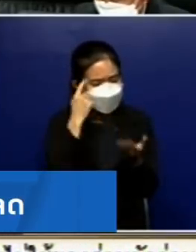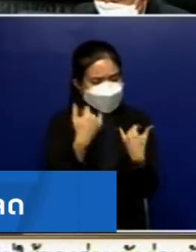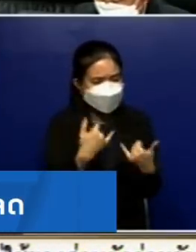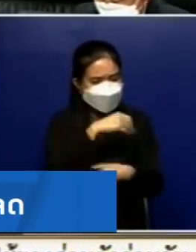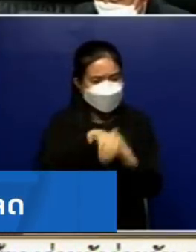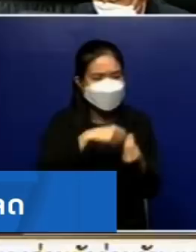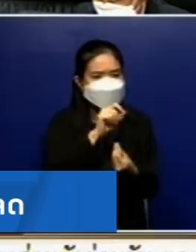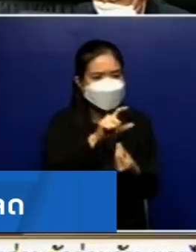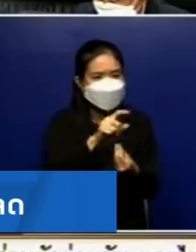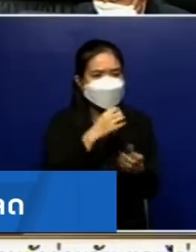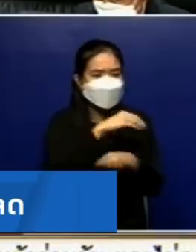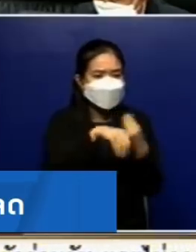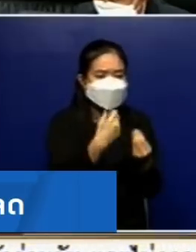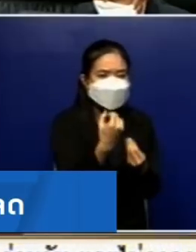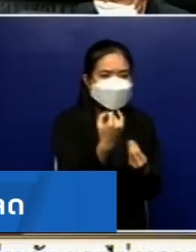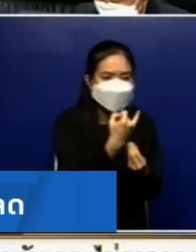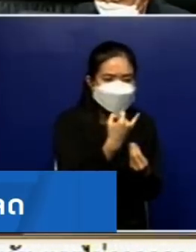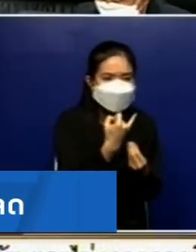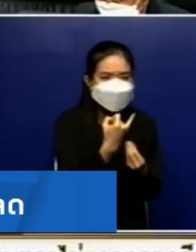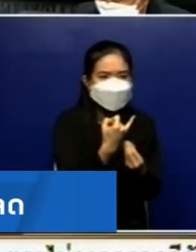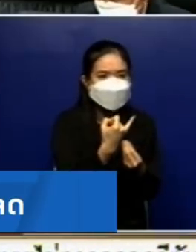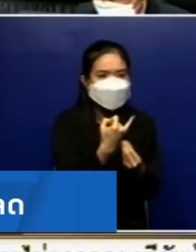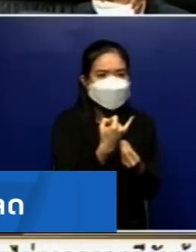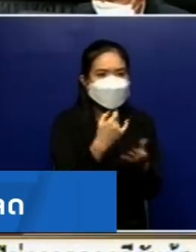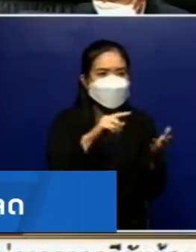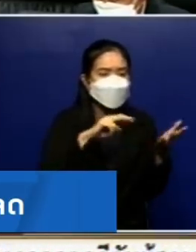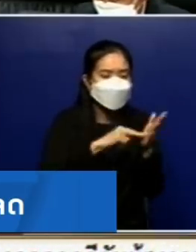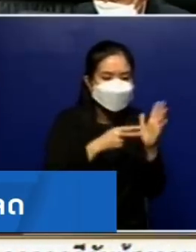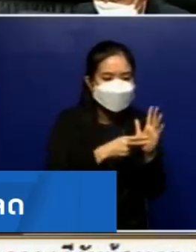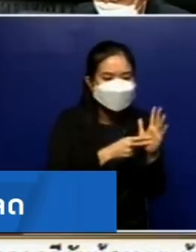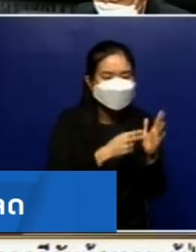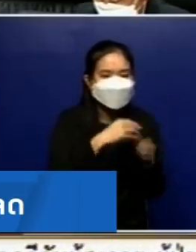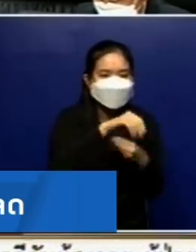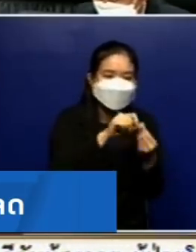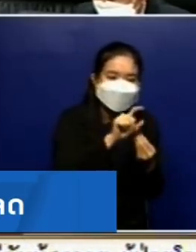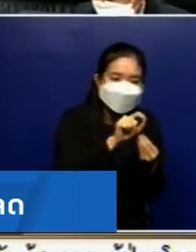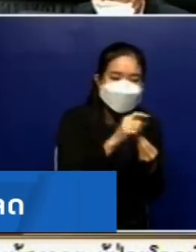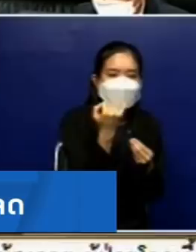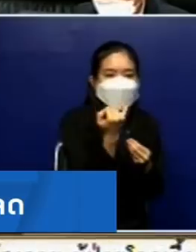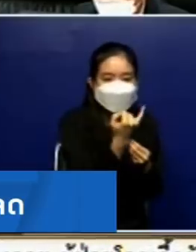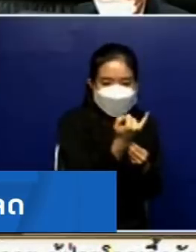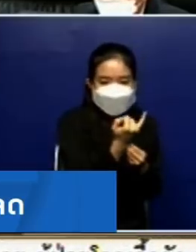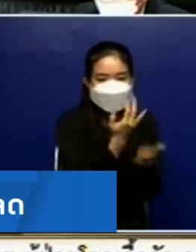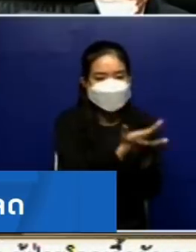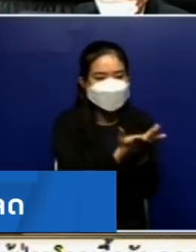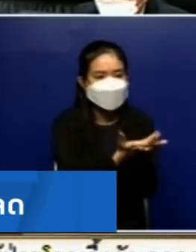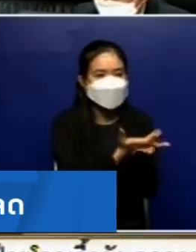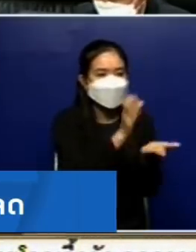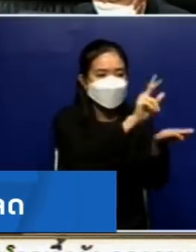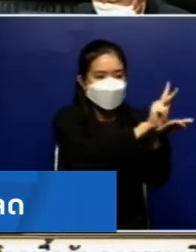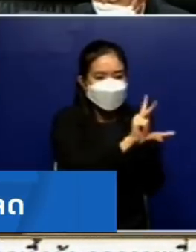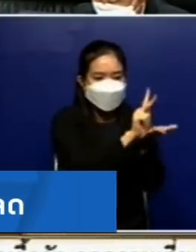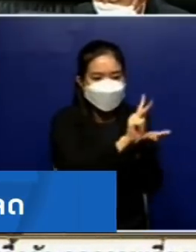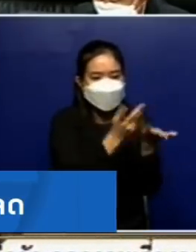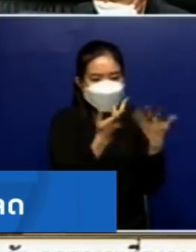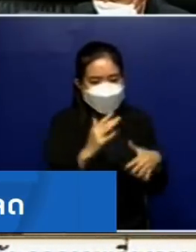ติดลบถึงลบ 2.6%ถือได้ว่าเป็นความไร้ประสิทธิภาพในการใช้เงินงบประมาณใช้